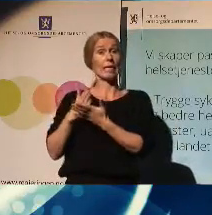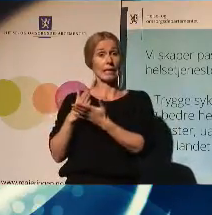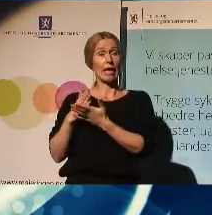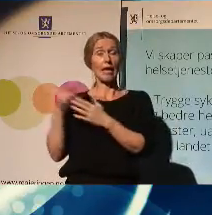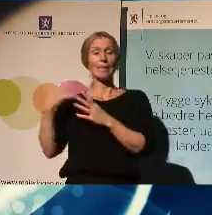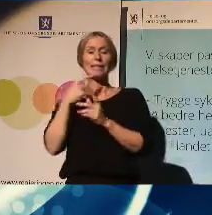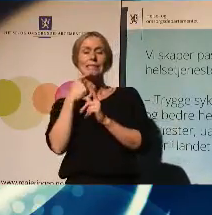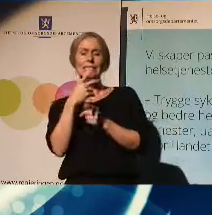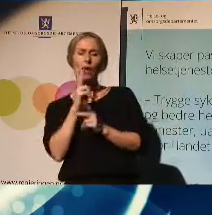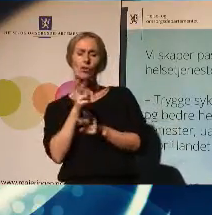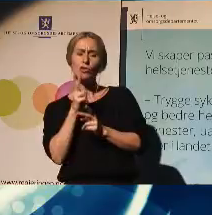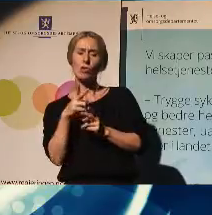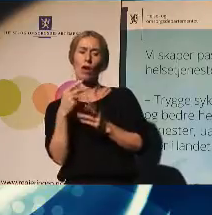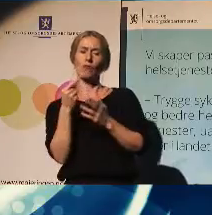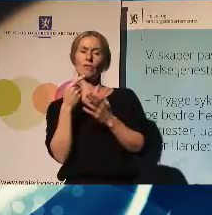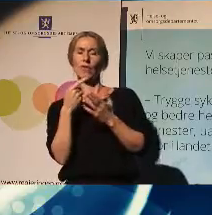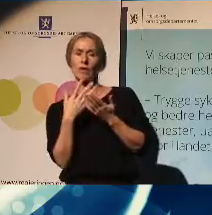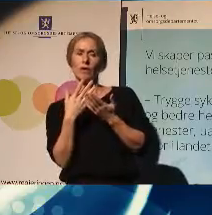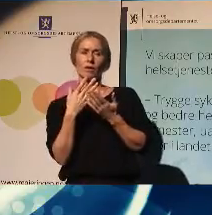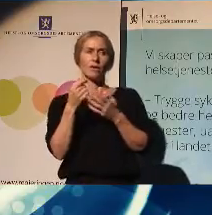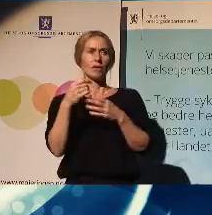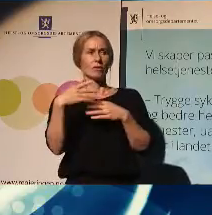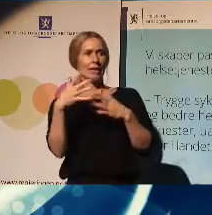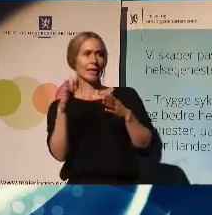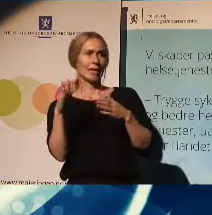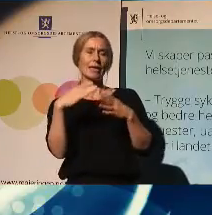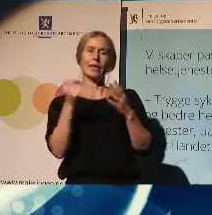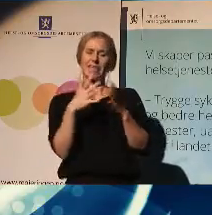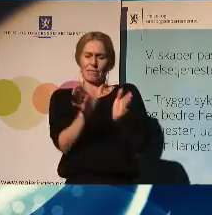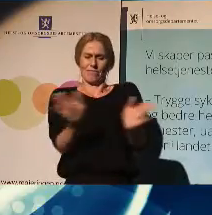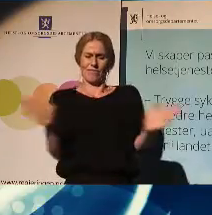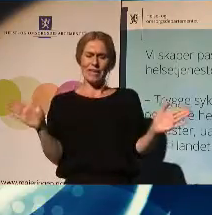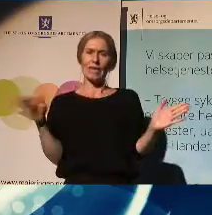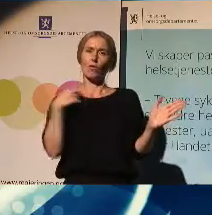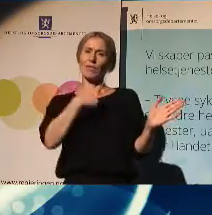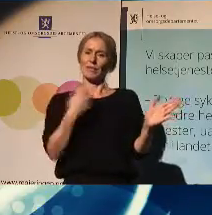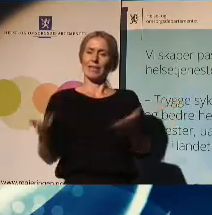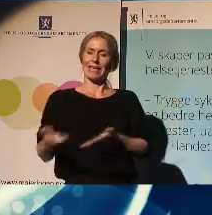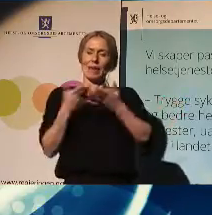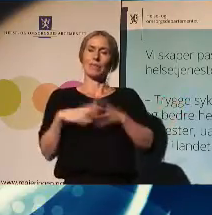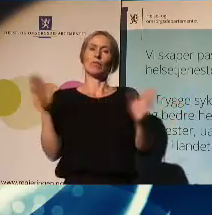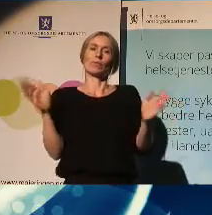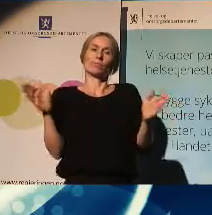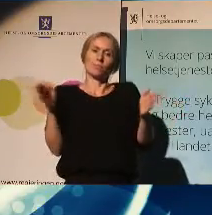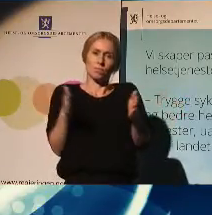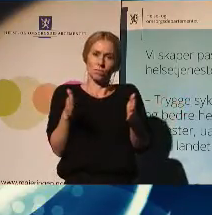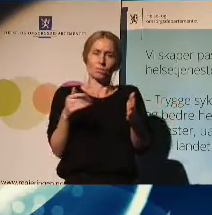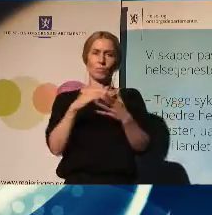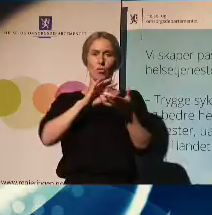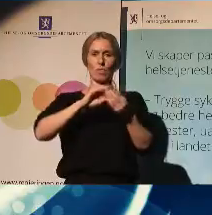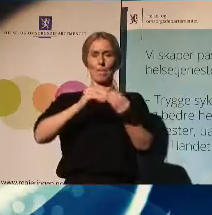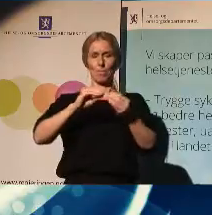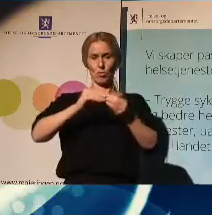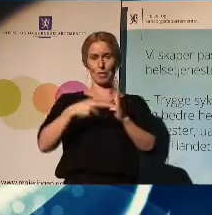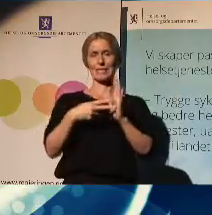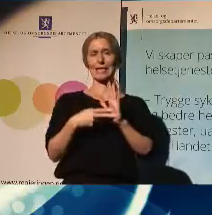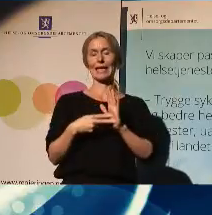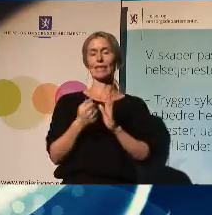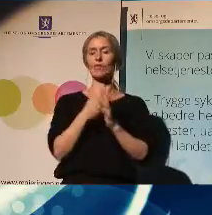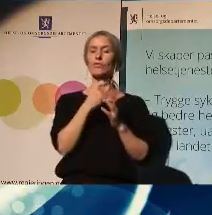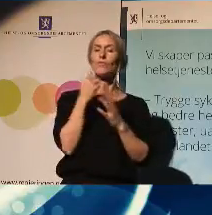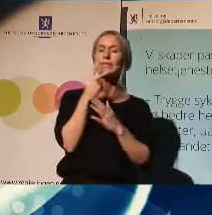at vi gikk veldig vidt ut, og vi fikk hjelp til å snevre inn problemstillingen. Så det som vi så på, det ble da